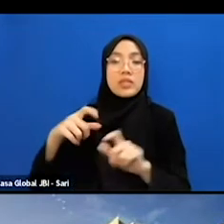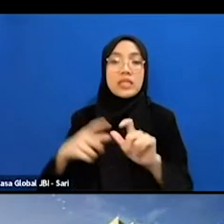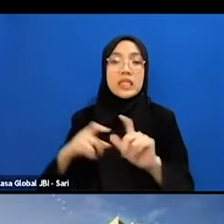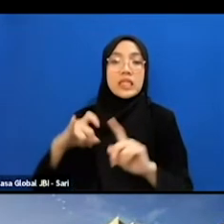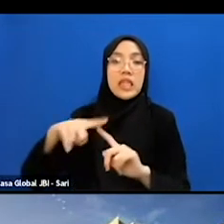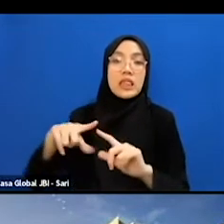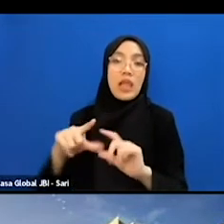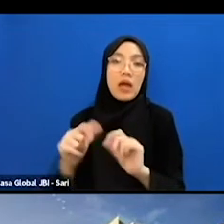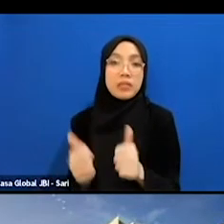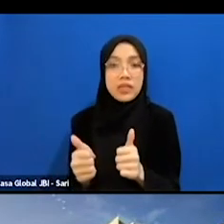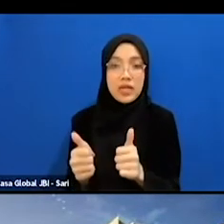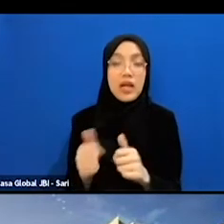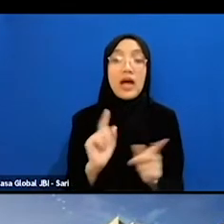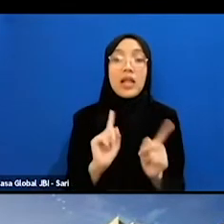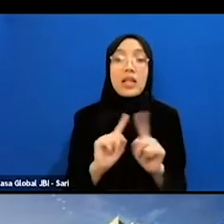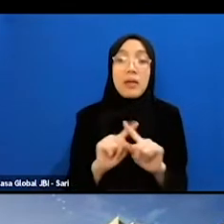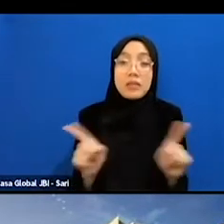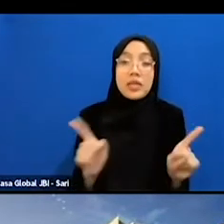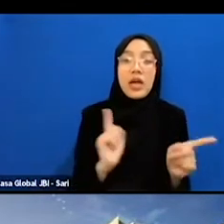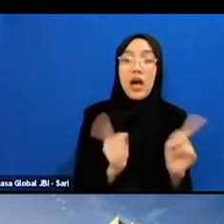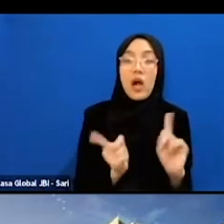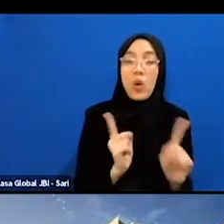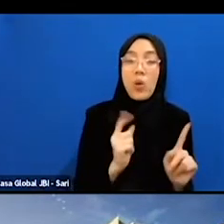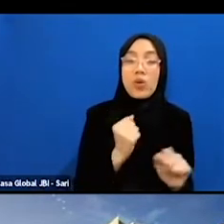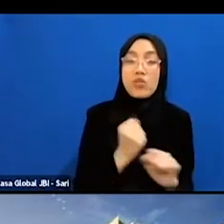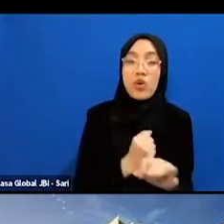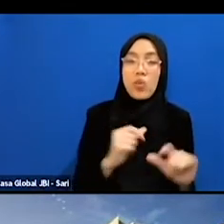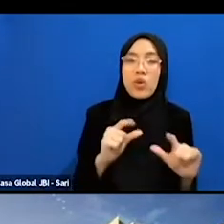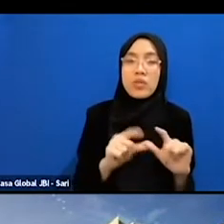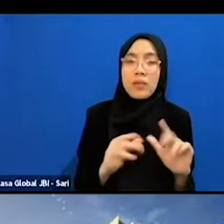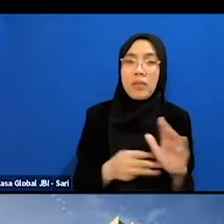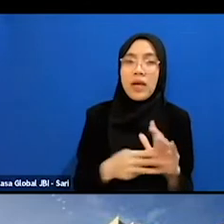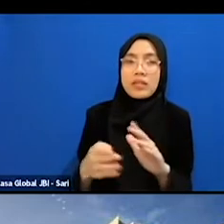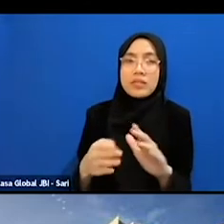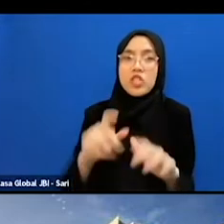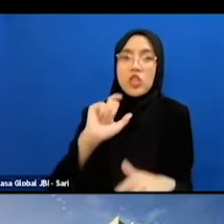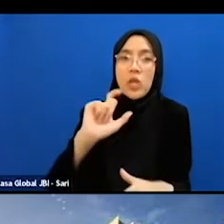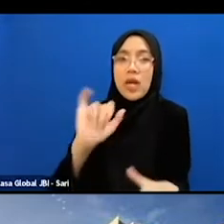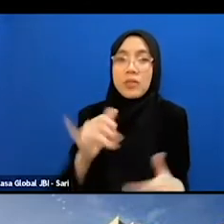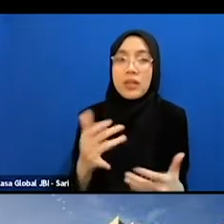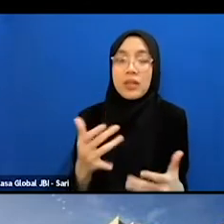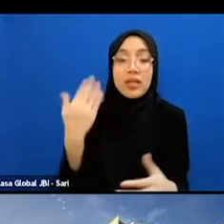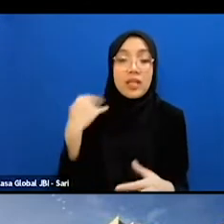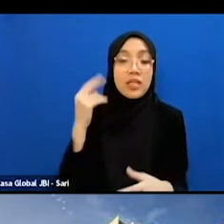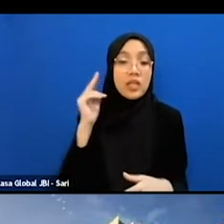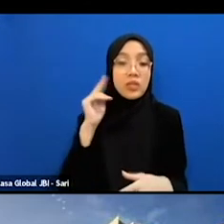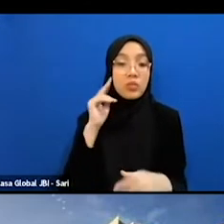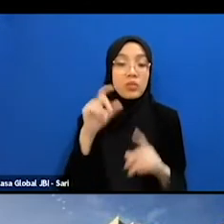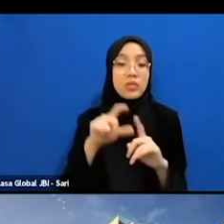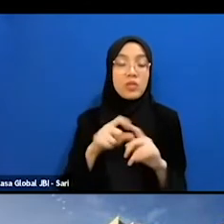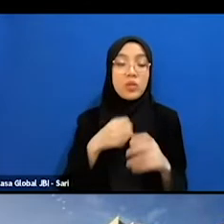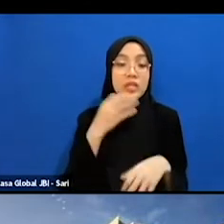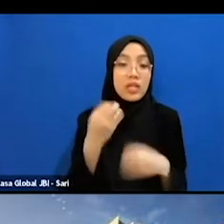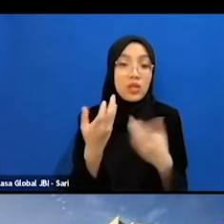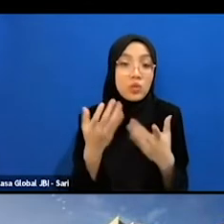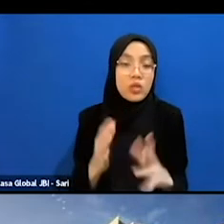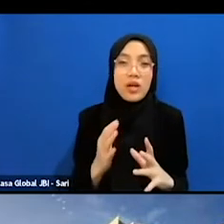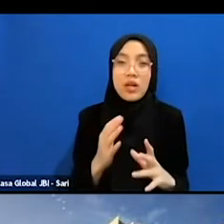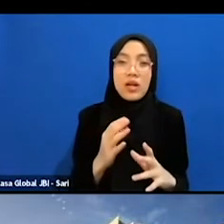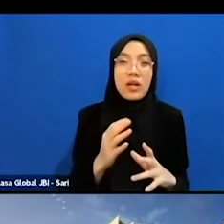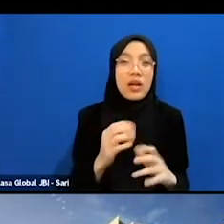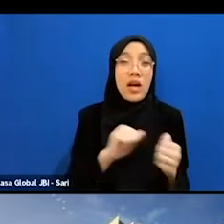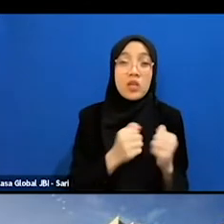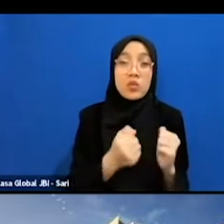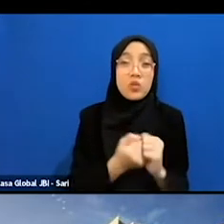Nah kalau untuk greenwashing mekanismenya Seperti apa tadi bu disampaikan Kayaknya belum pernah ada kasus